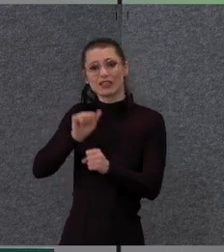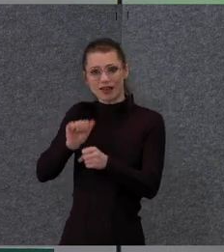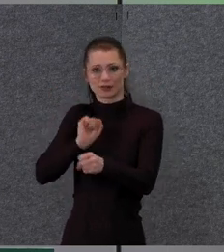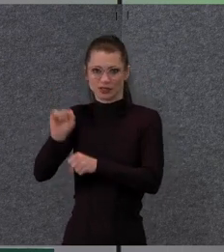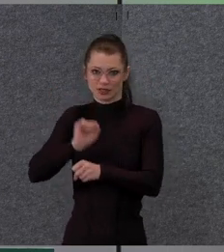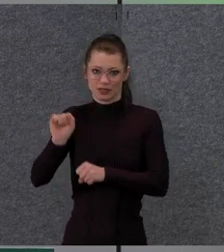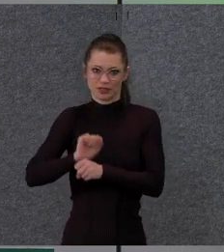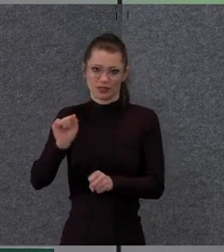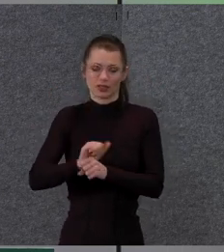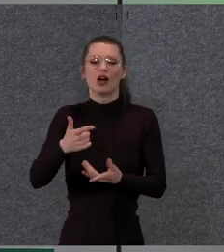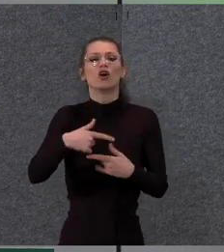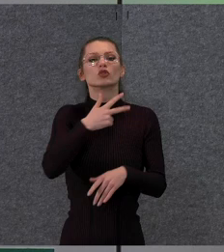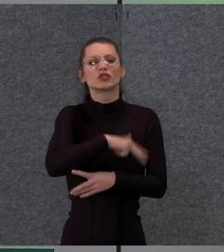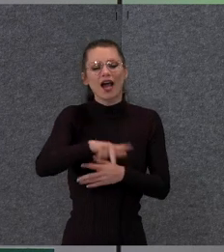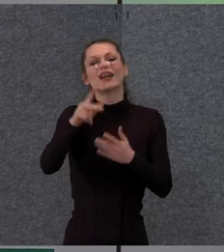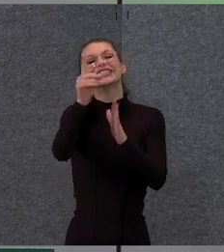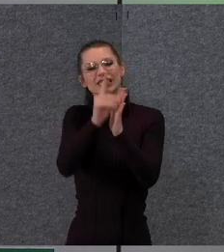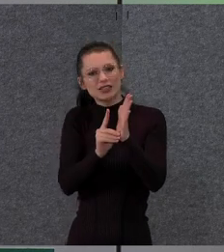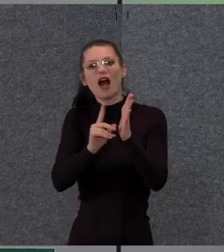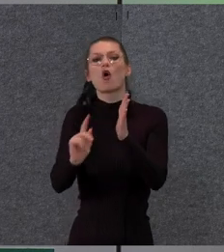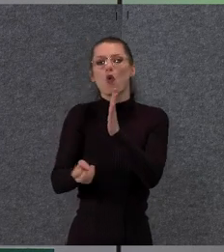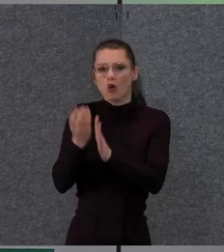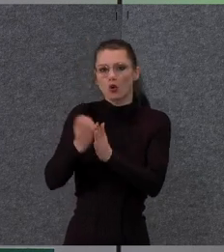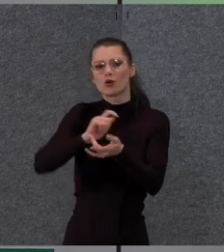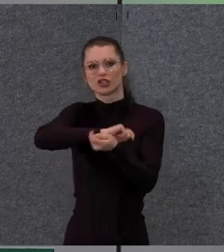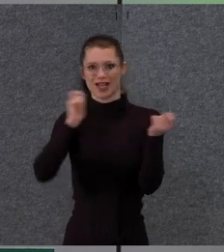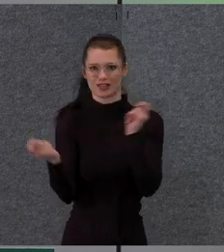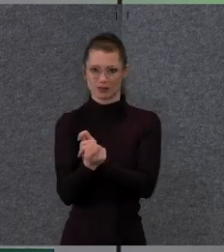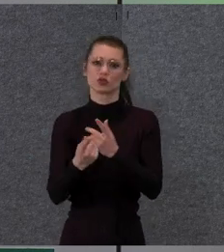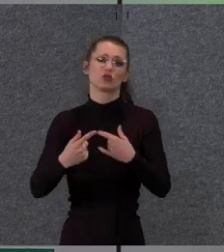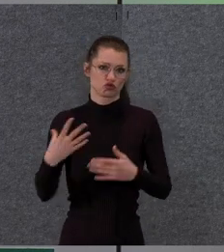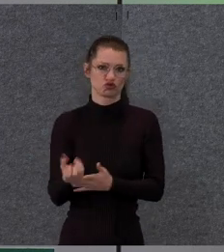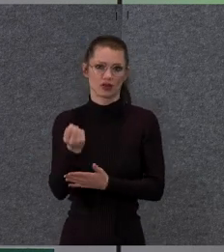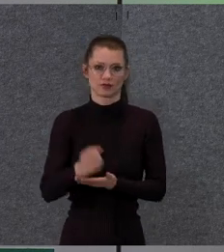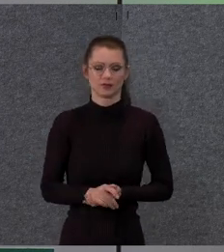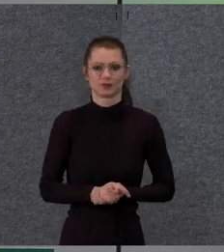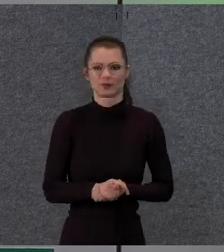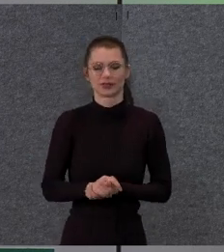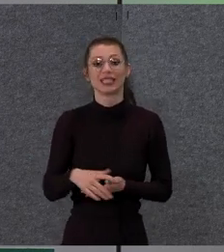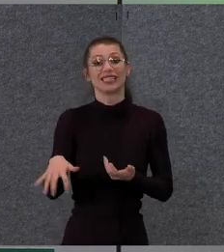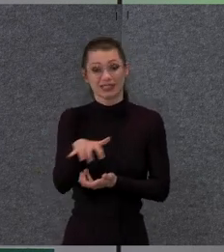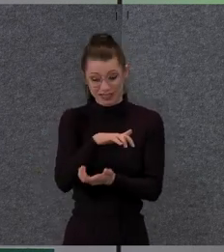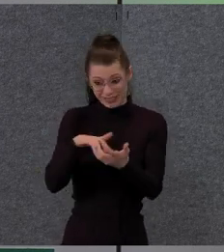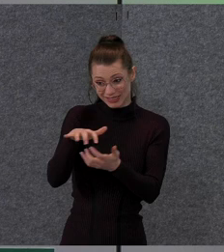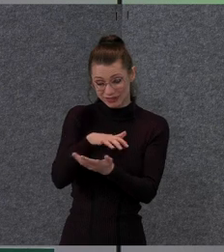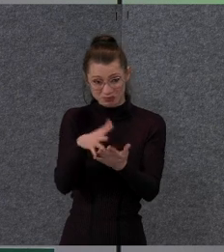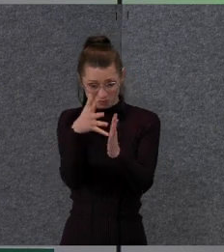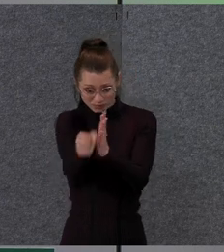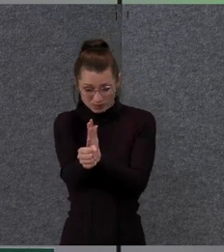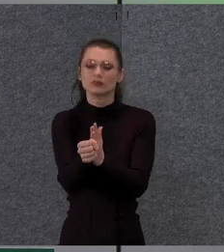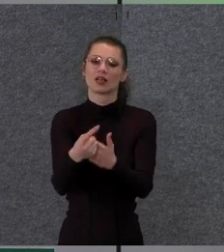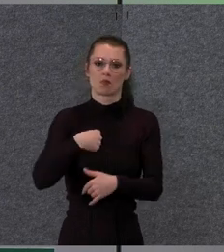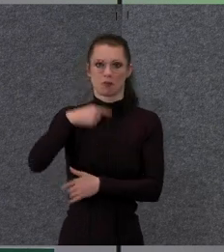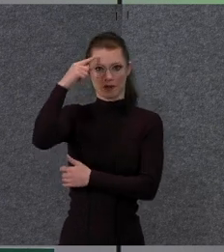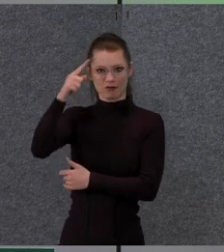soziale, digitale und ökologische Transformation zu schaffen. Gerade Krisen machen uns bewusst, wie